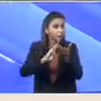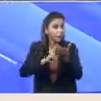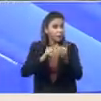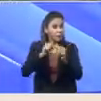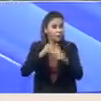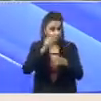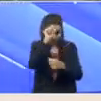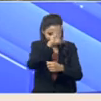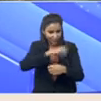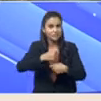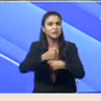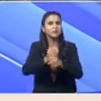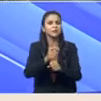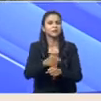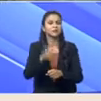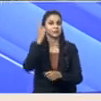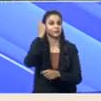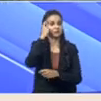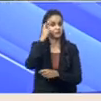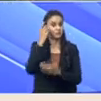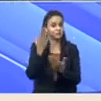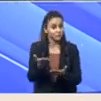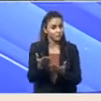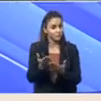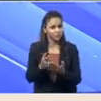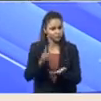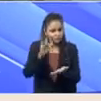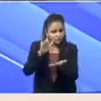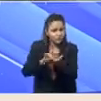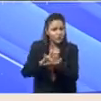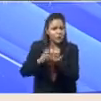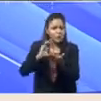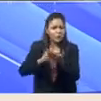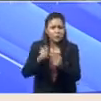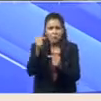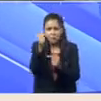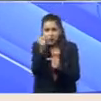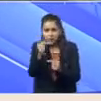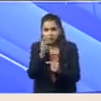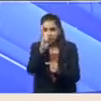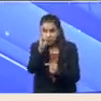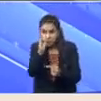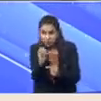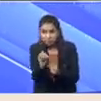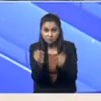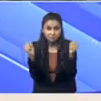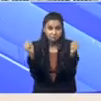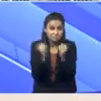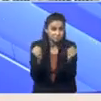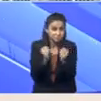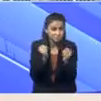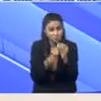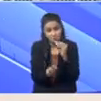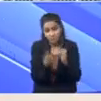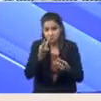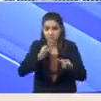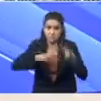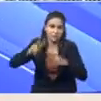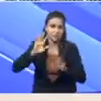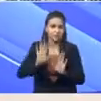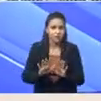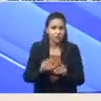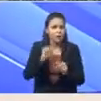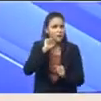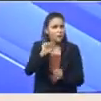है। सोचिए, जिस स्थान पर -30 डिग्री की ठंड पड़ती हो,